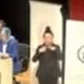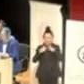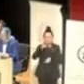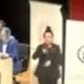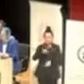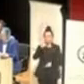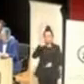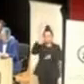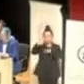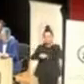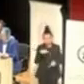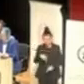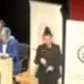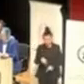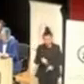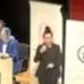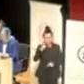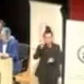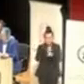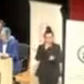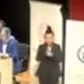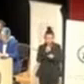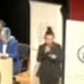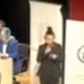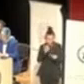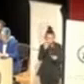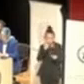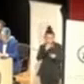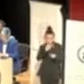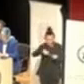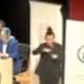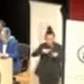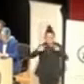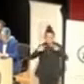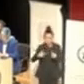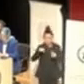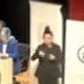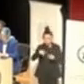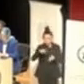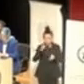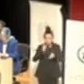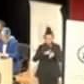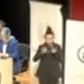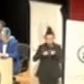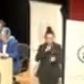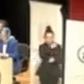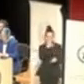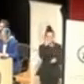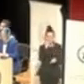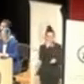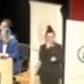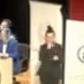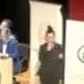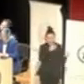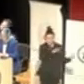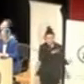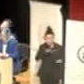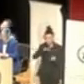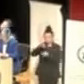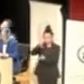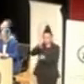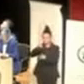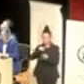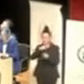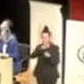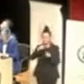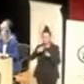da sadece size bu seferki buluşmamızda onun bir eseriyle